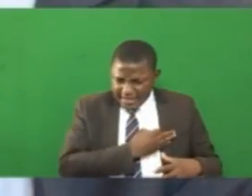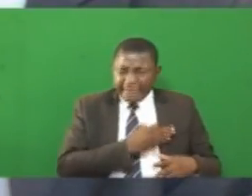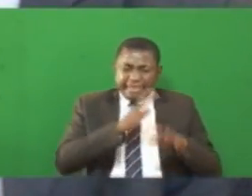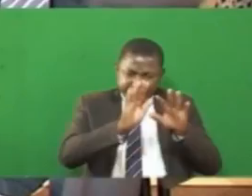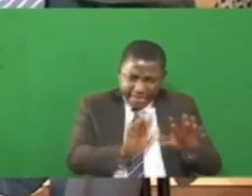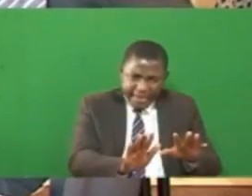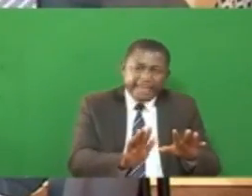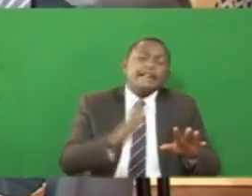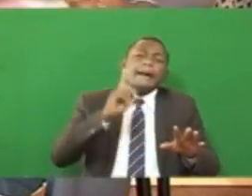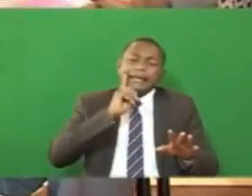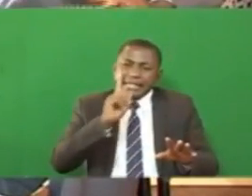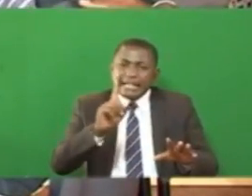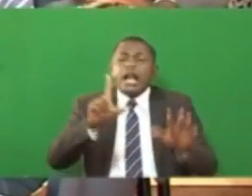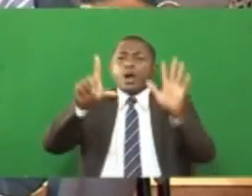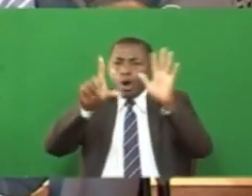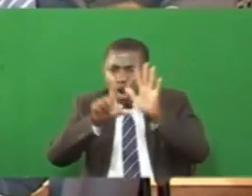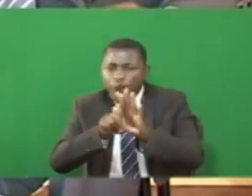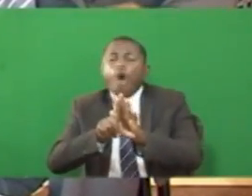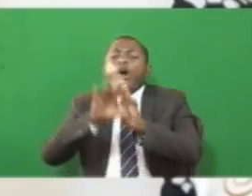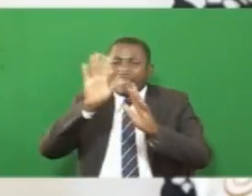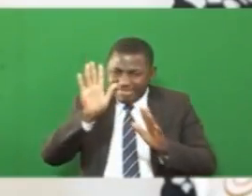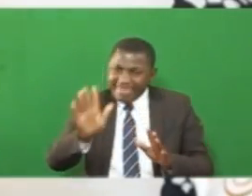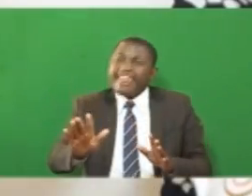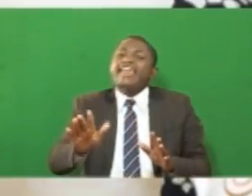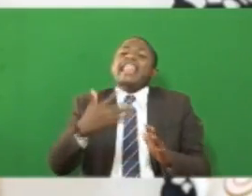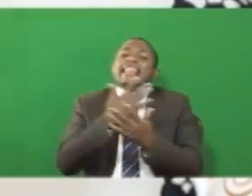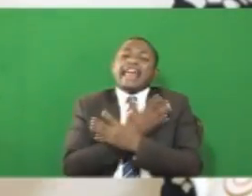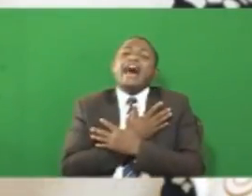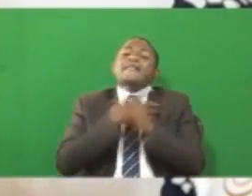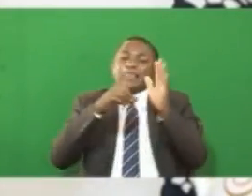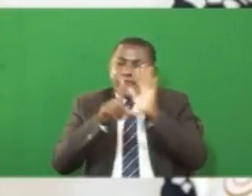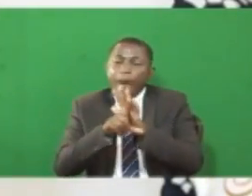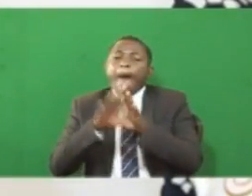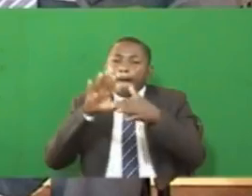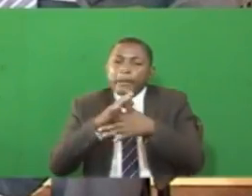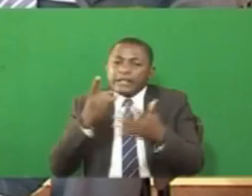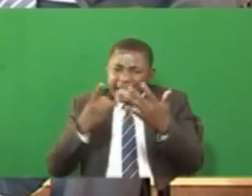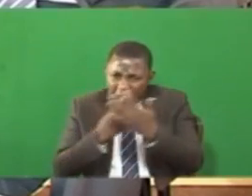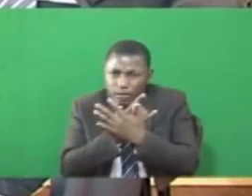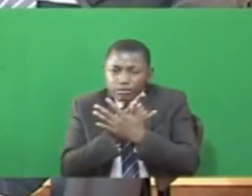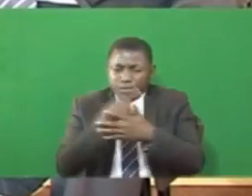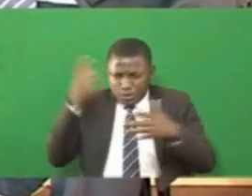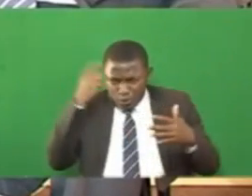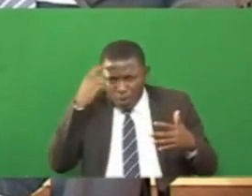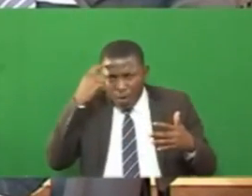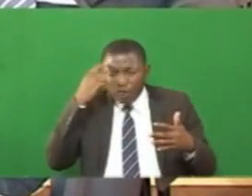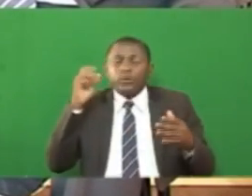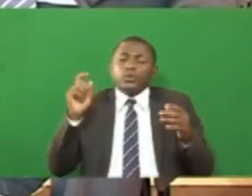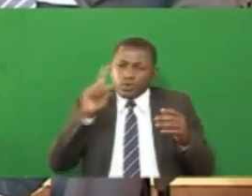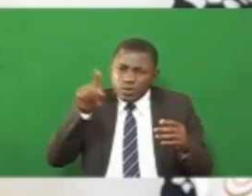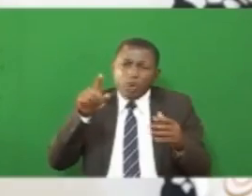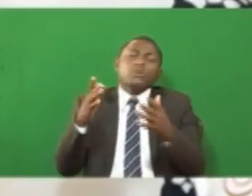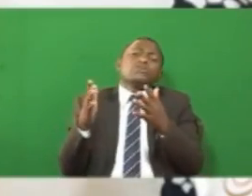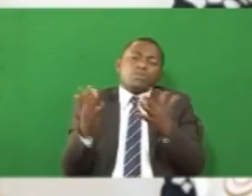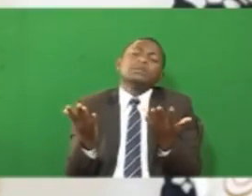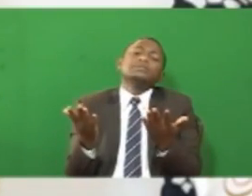uku. Unobva wafarira mirariro. Unotofarira. Harakandiudza kuti ndiende kuna Jesu. Alright. Handiti wazviona. Saka mitemo yaari